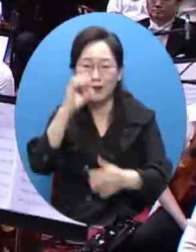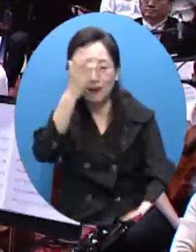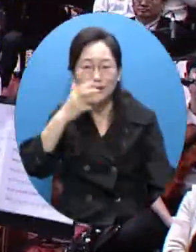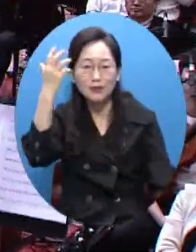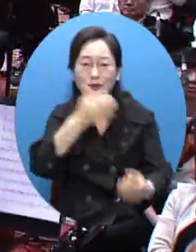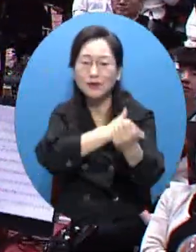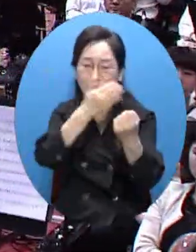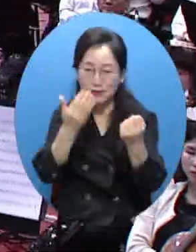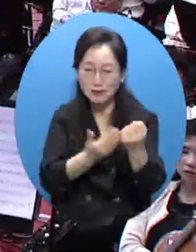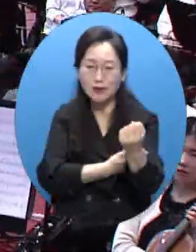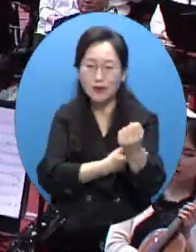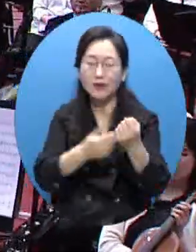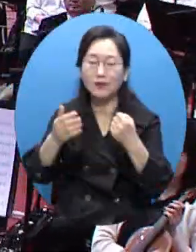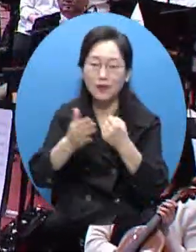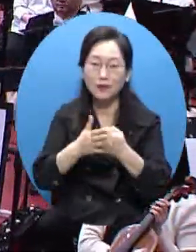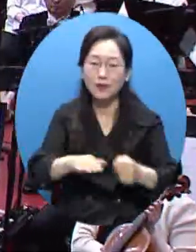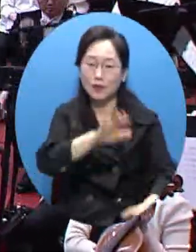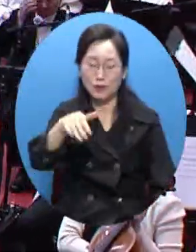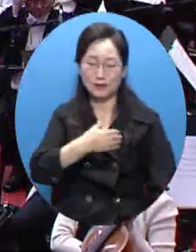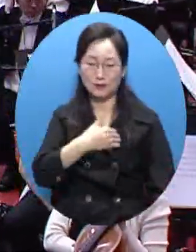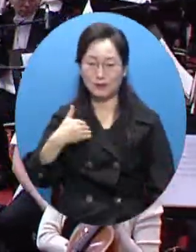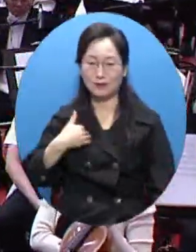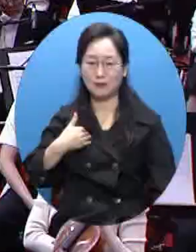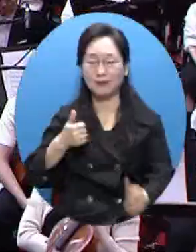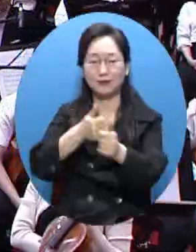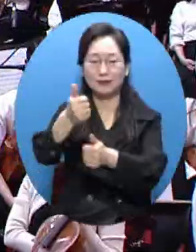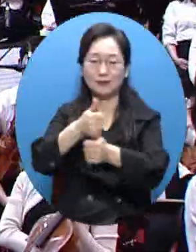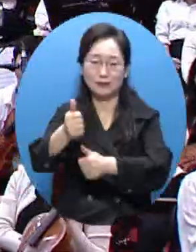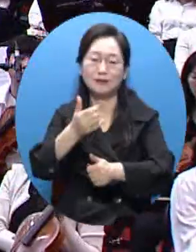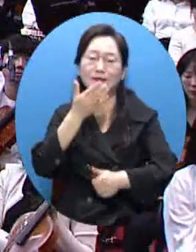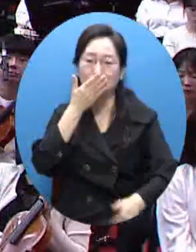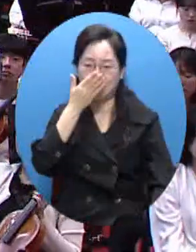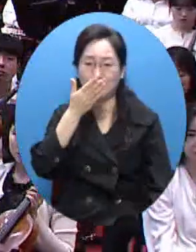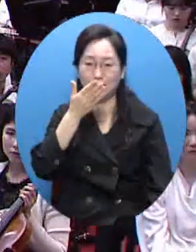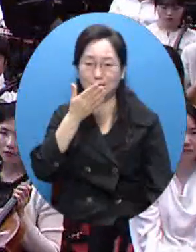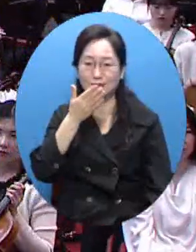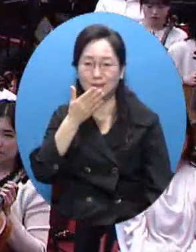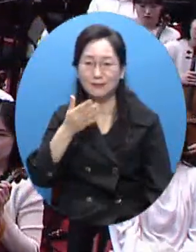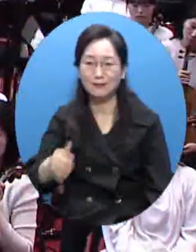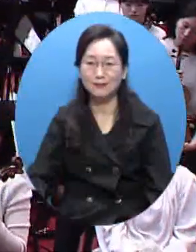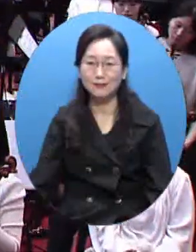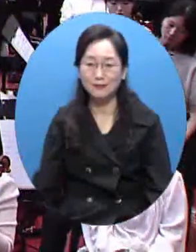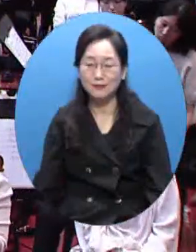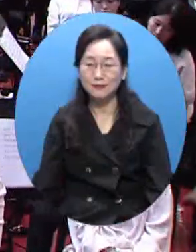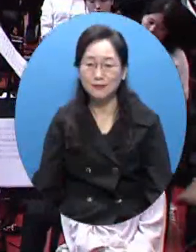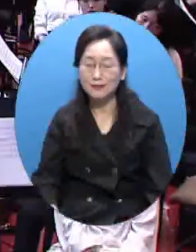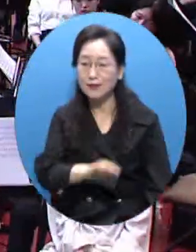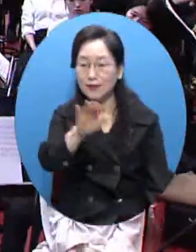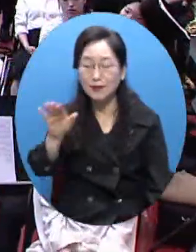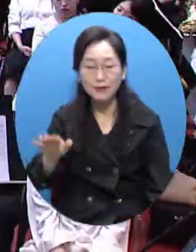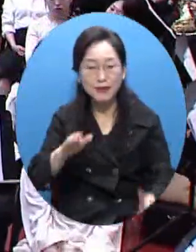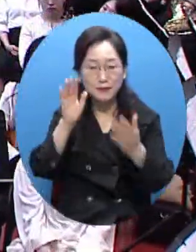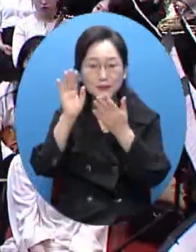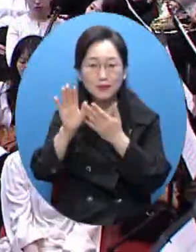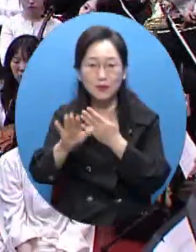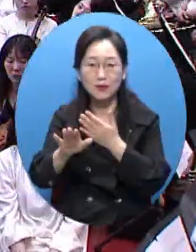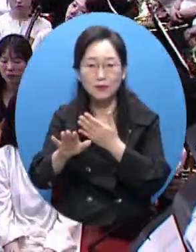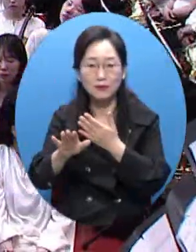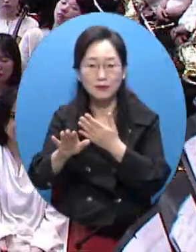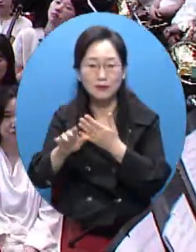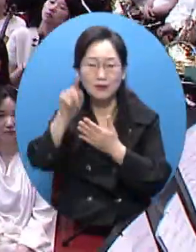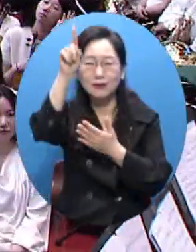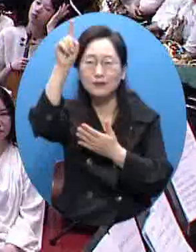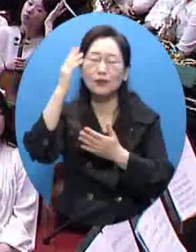능력이 임해서 우리는 넉넉히 이기는 삶을 살아가게 되는 것입니다. 우리가 장차 갈 저 천국에